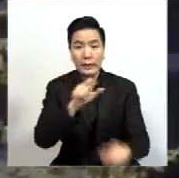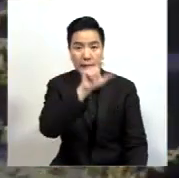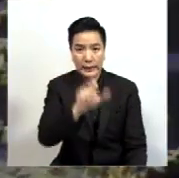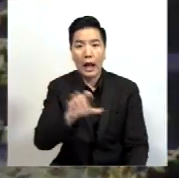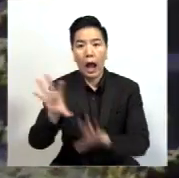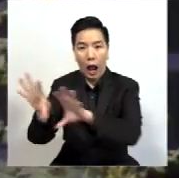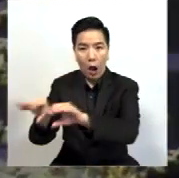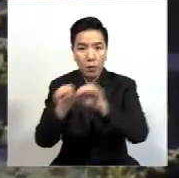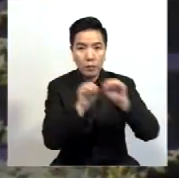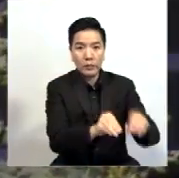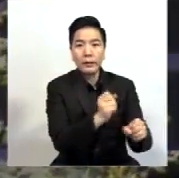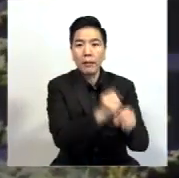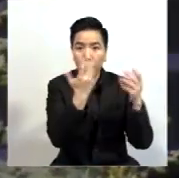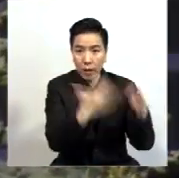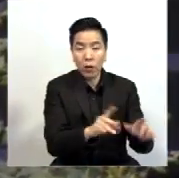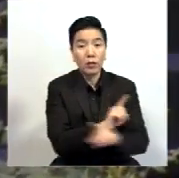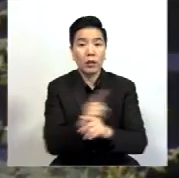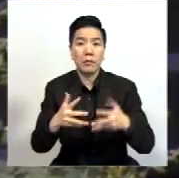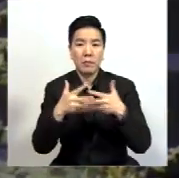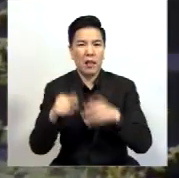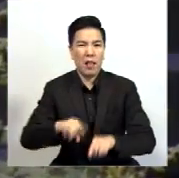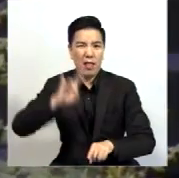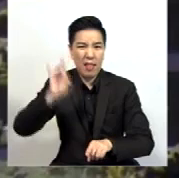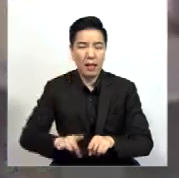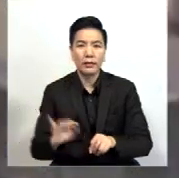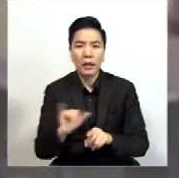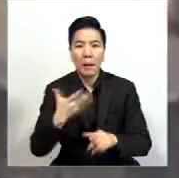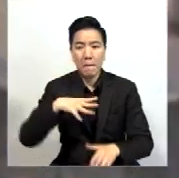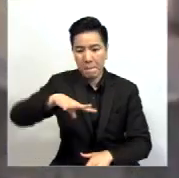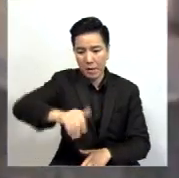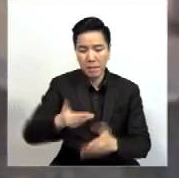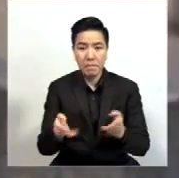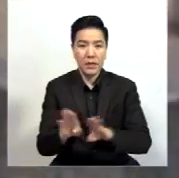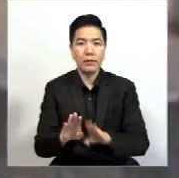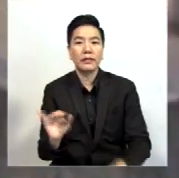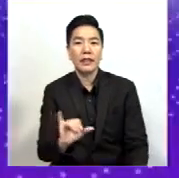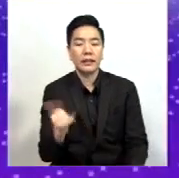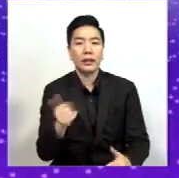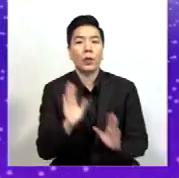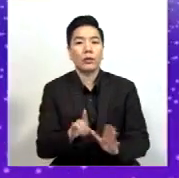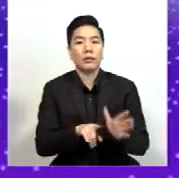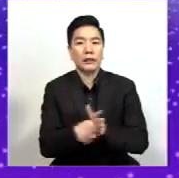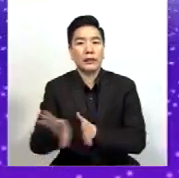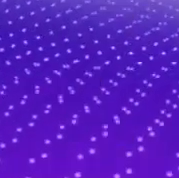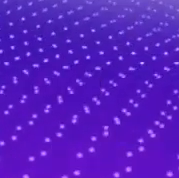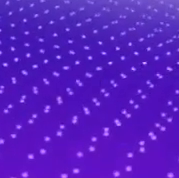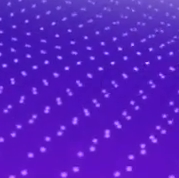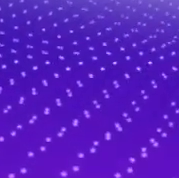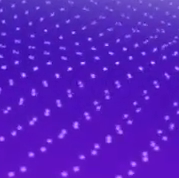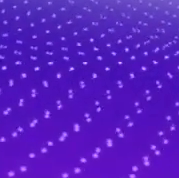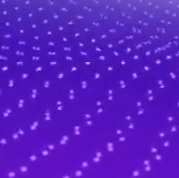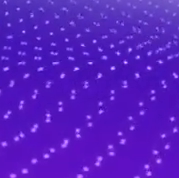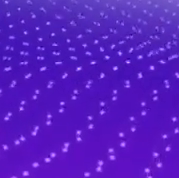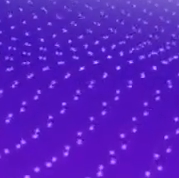ตาลีได้นำมาใช้แล้วแต่ก็มองว่าในสหรัฐอาจไม่รุนแรงถึงขั้นต้องปิดเมือง ส่วนยอดผู้เสียชีวิตจากไวรัสโ